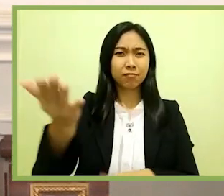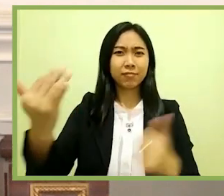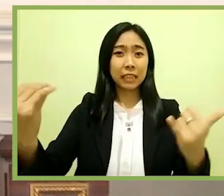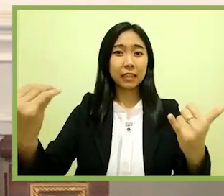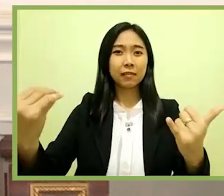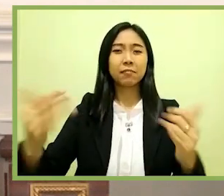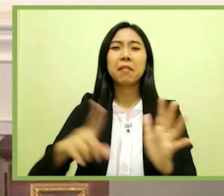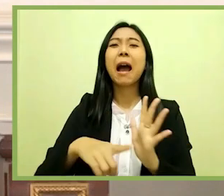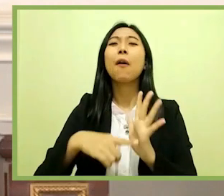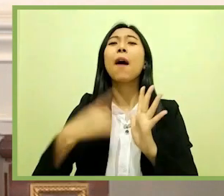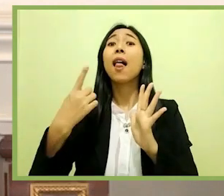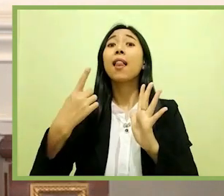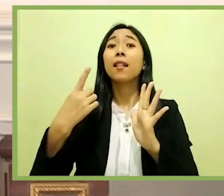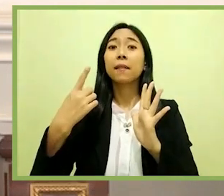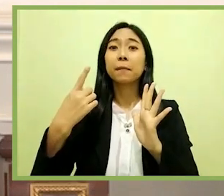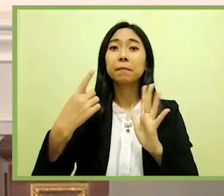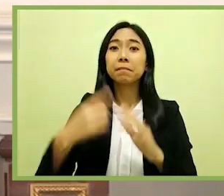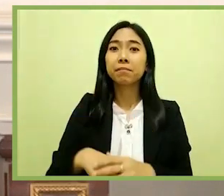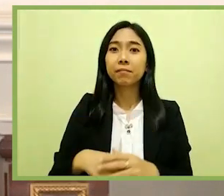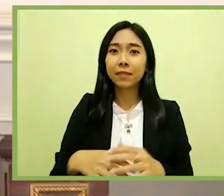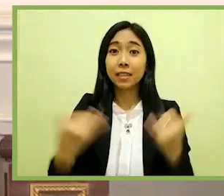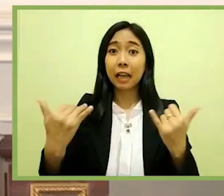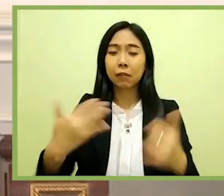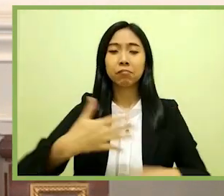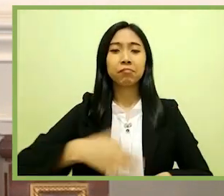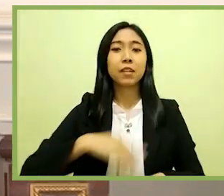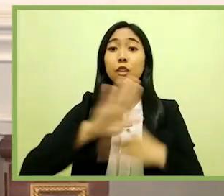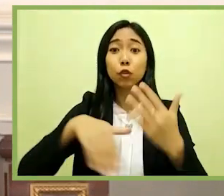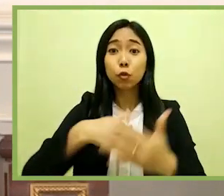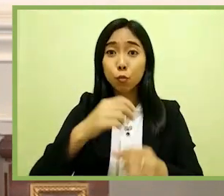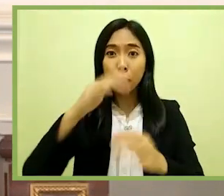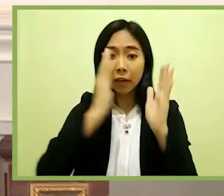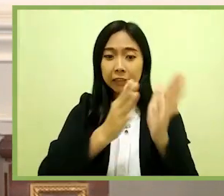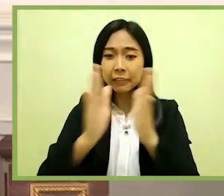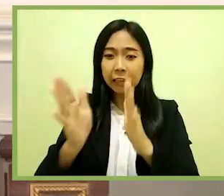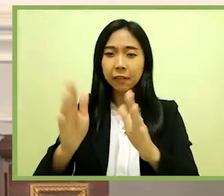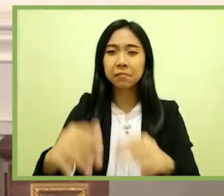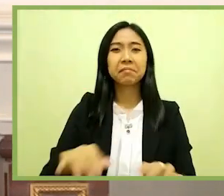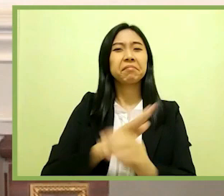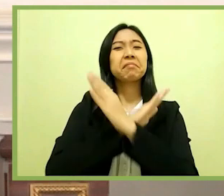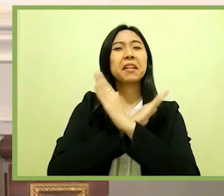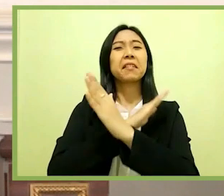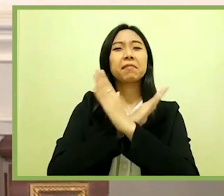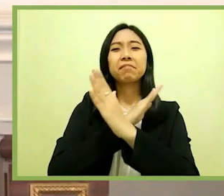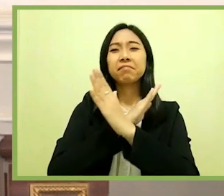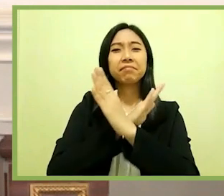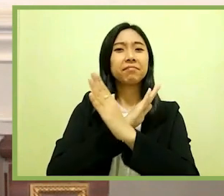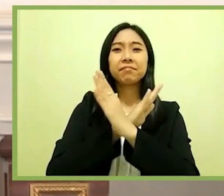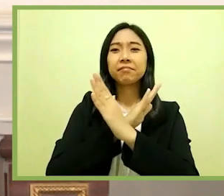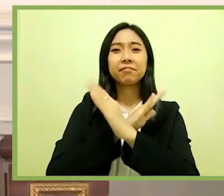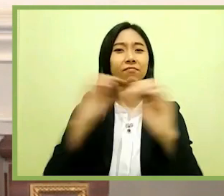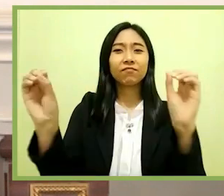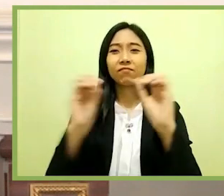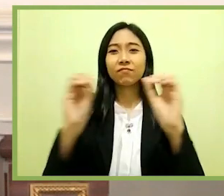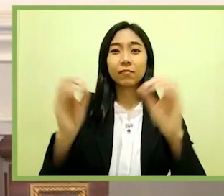usaha mereka. Mulai dari sekarang, apapun juga yang mereka rencanakan, tidak ada yang tidak akan dapat terlaksana. Baiklah kita turun